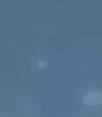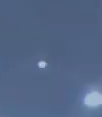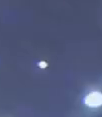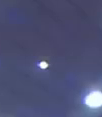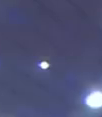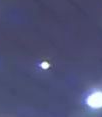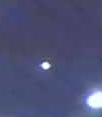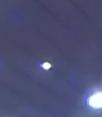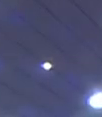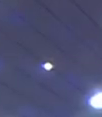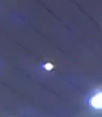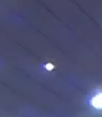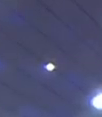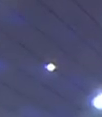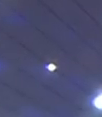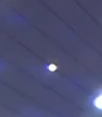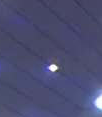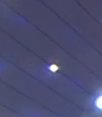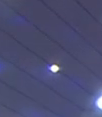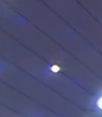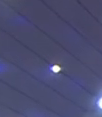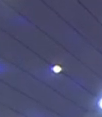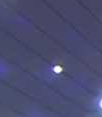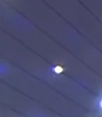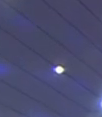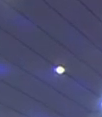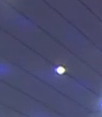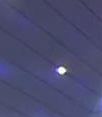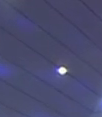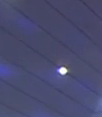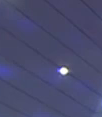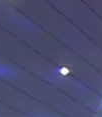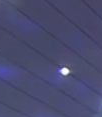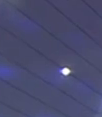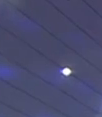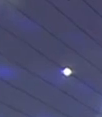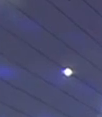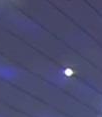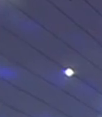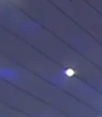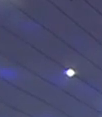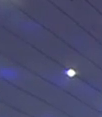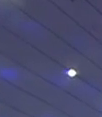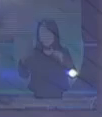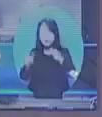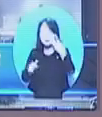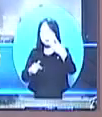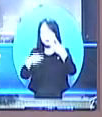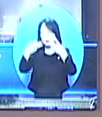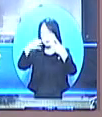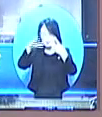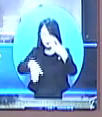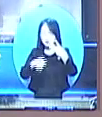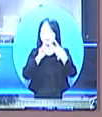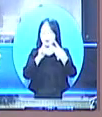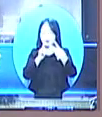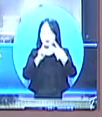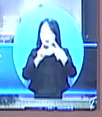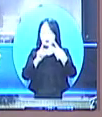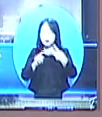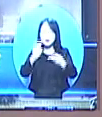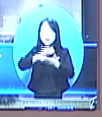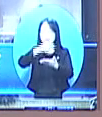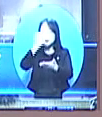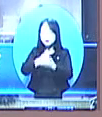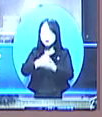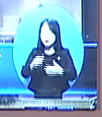은혜가 우리에게 임하는 것입니다. 이와 같은 축복이 우리에게 임하는 것입니다. 갈라디아서 3장 13절 14절을 말씀합니다.